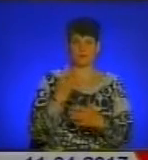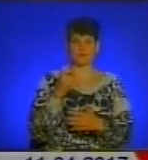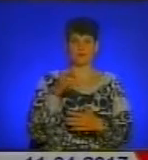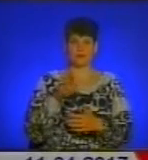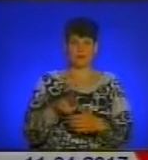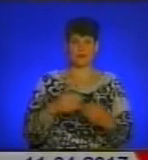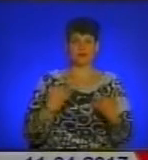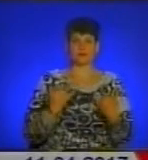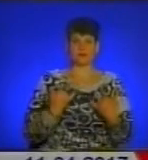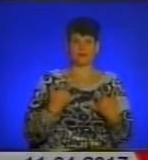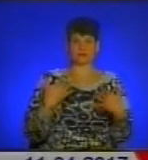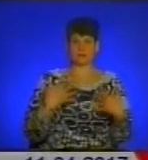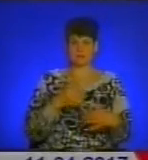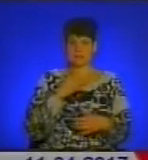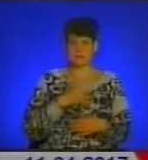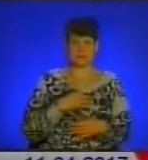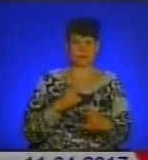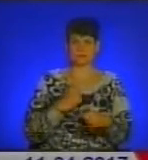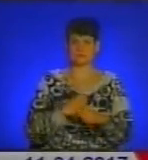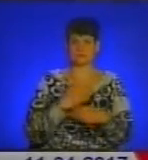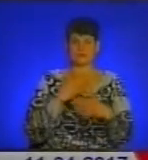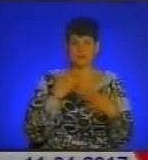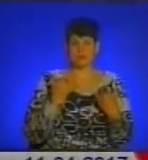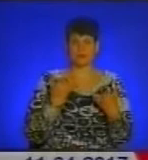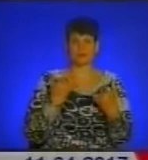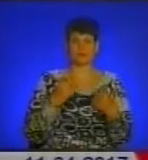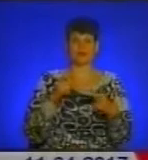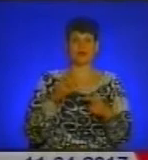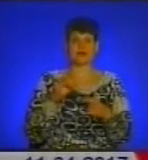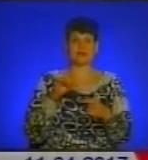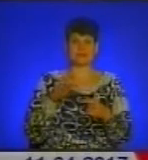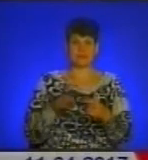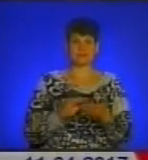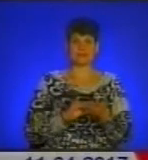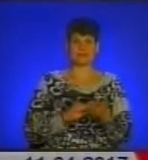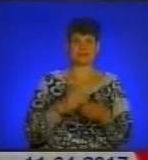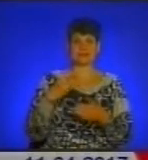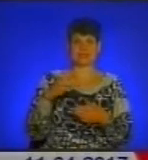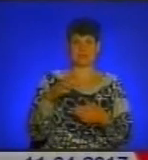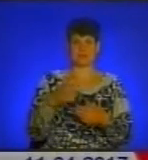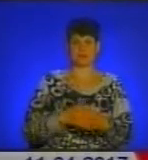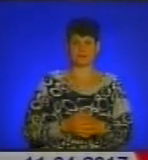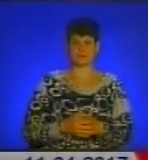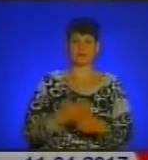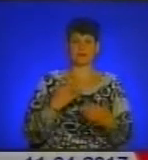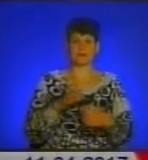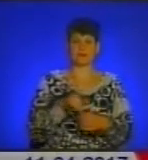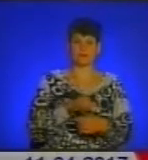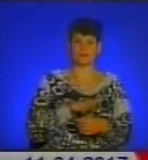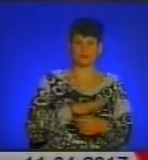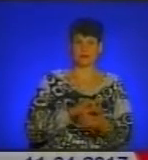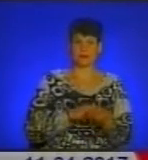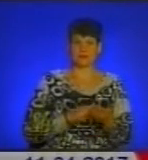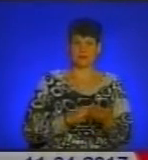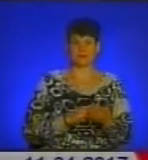тепер вже вона, мені сказали, не діє, тепер вже інша. Тому що рецепт виписаний 30 березня. Якби він був